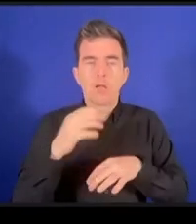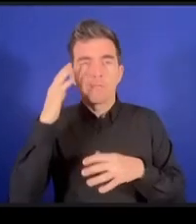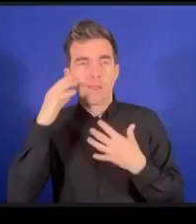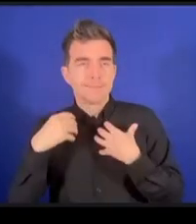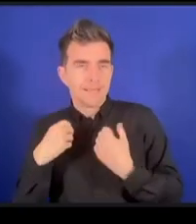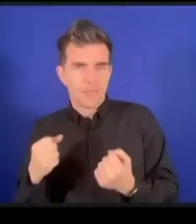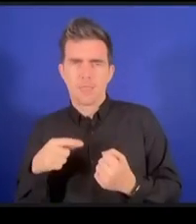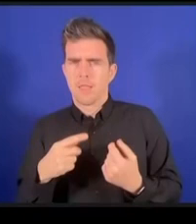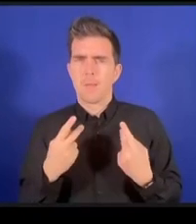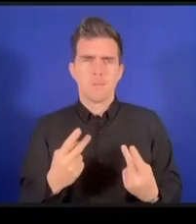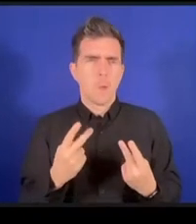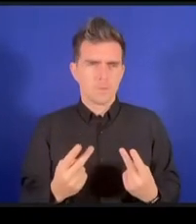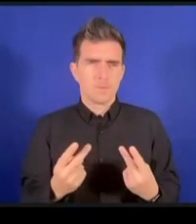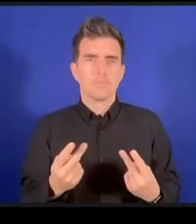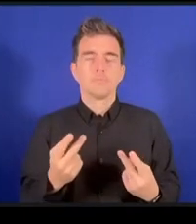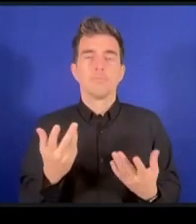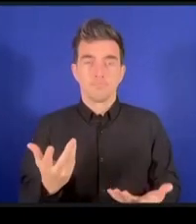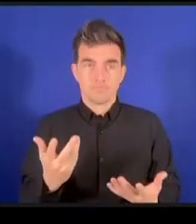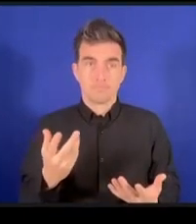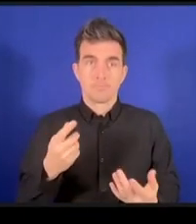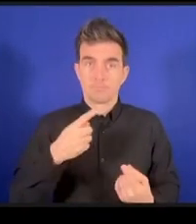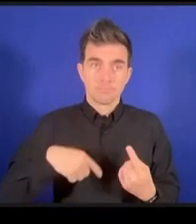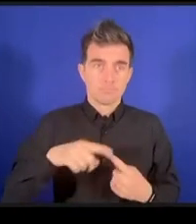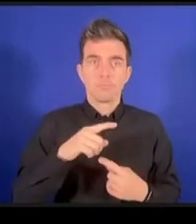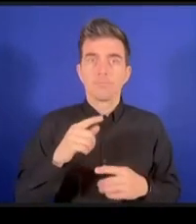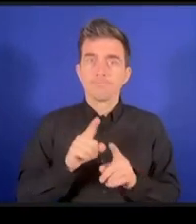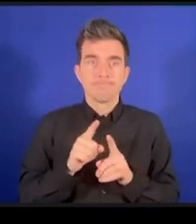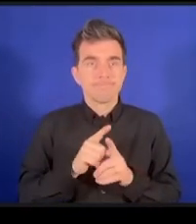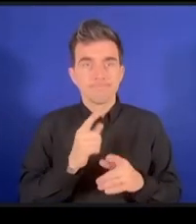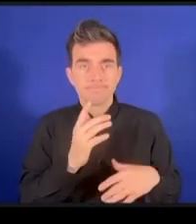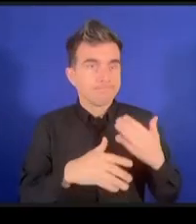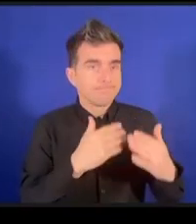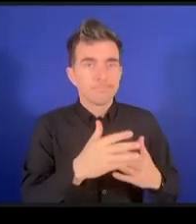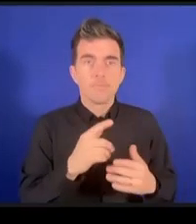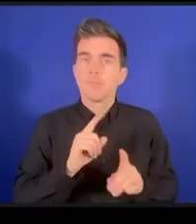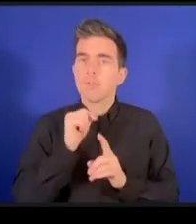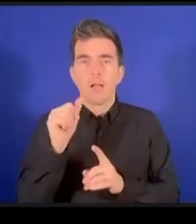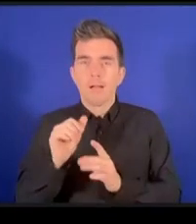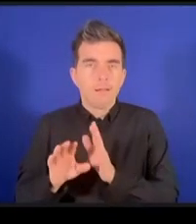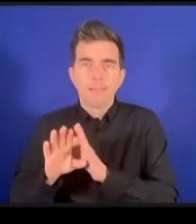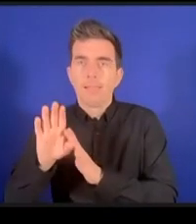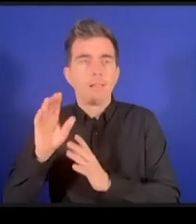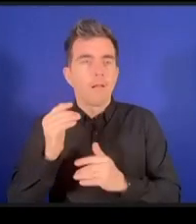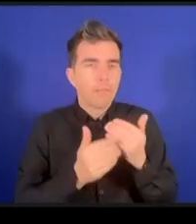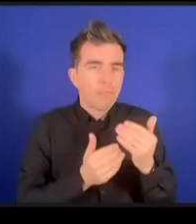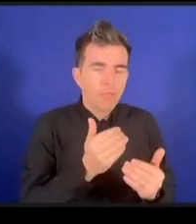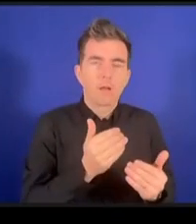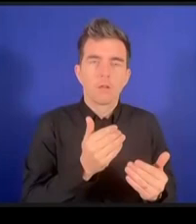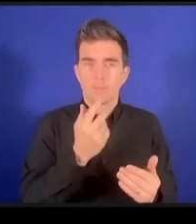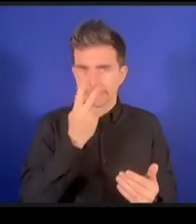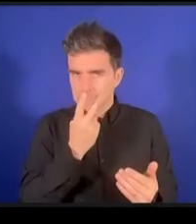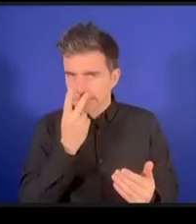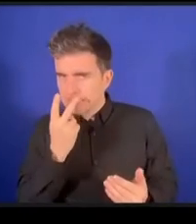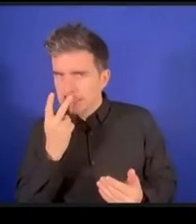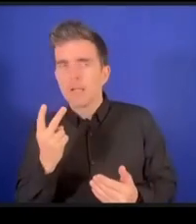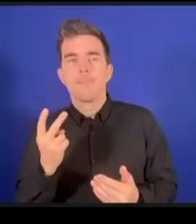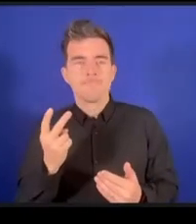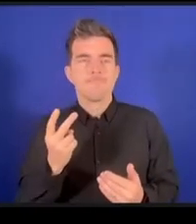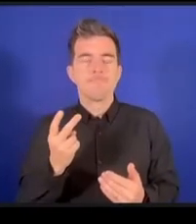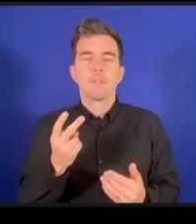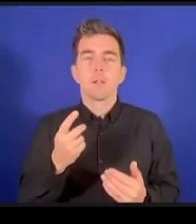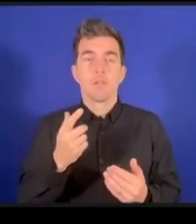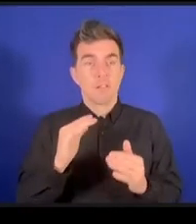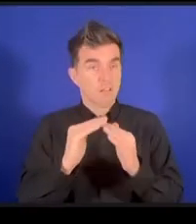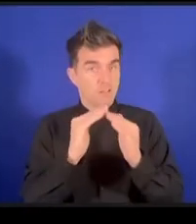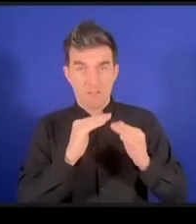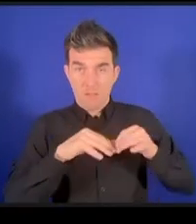приводит к утрате биоразнообразия что сказывается очень пагубно на психологическом состоянии людей